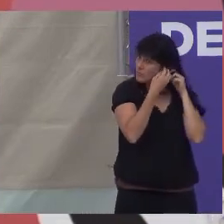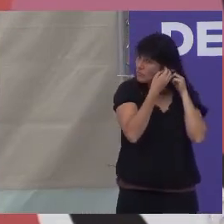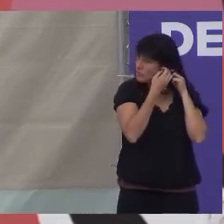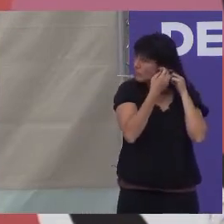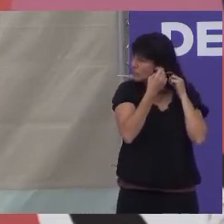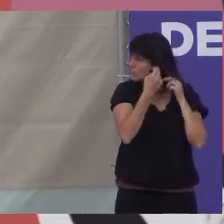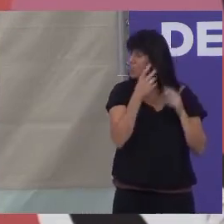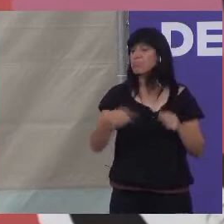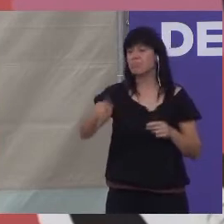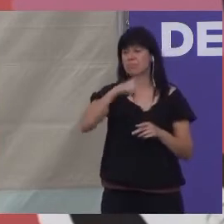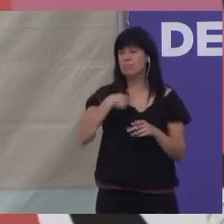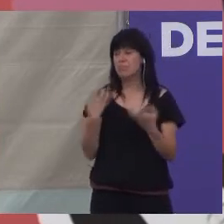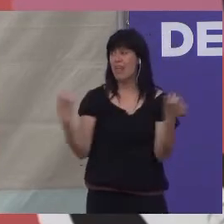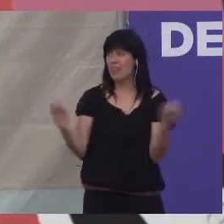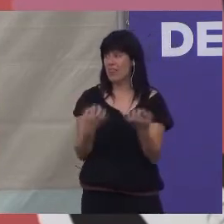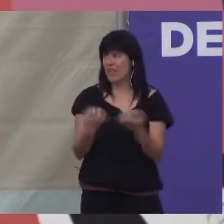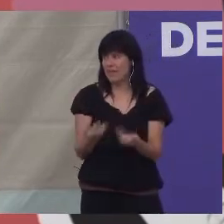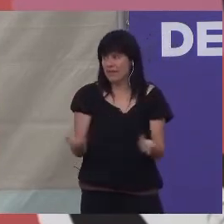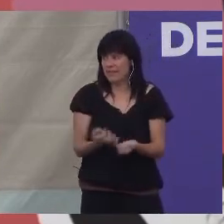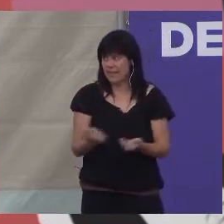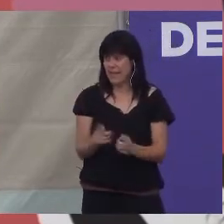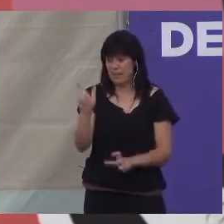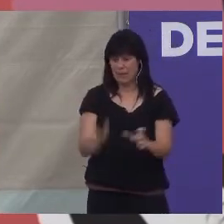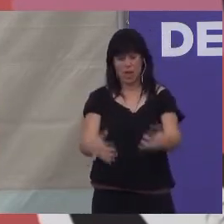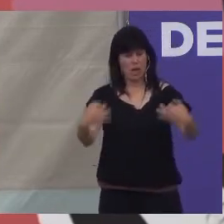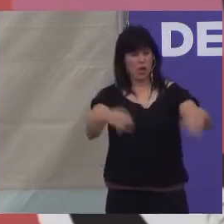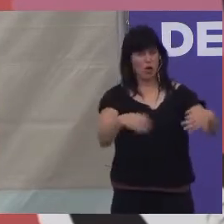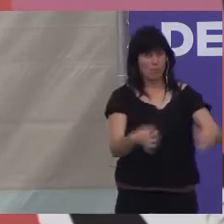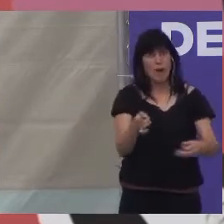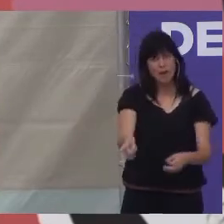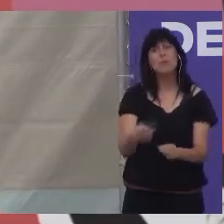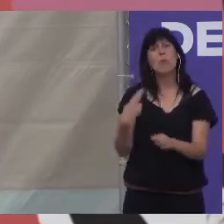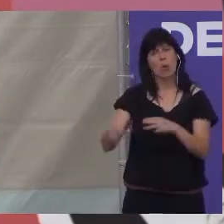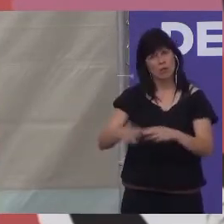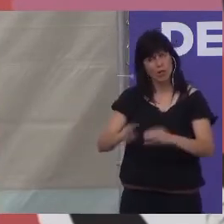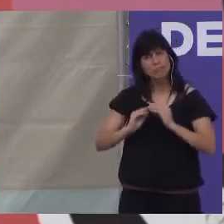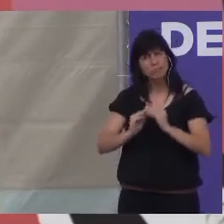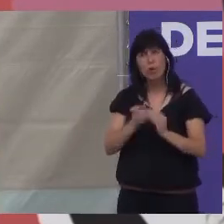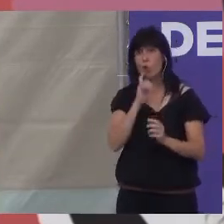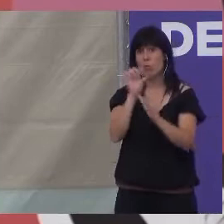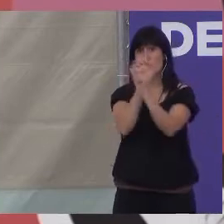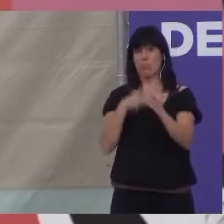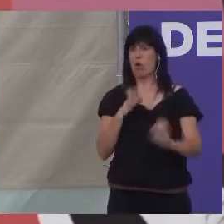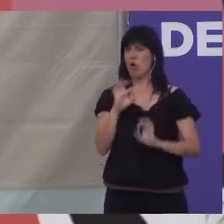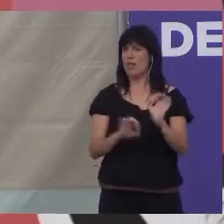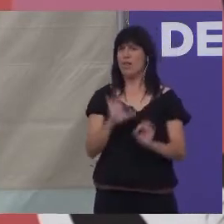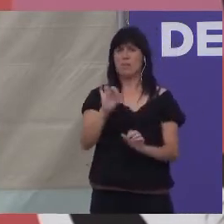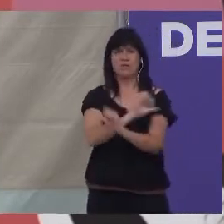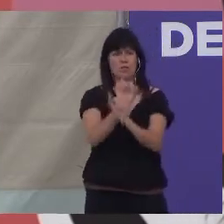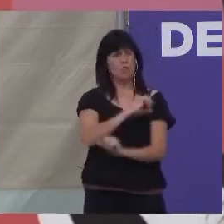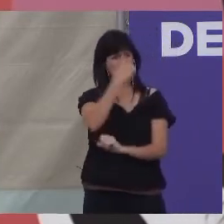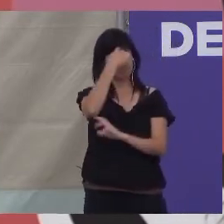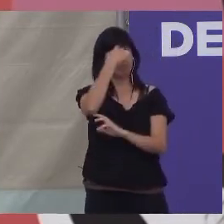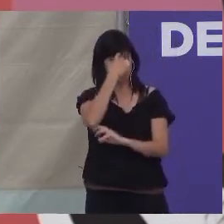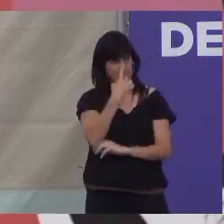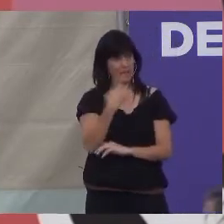Hem de fer que la gent corrent faça política de manera organitzada i conscient, que siga capaç de respondre